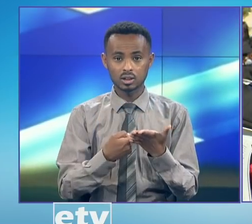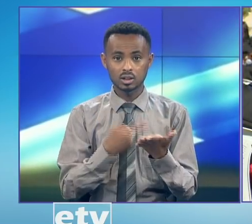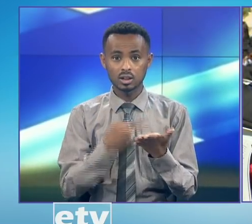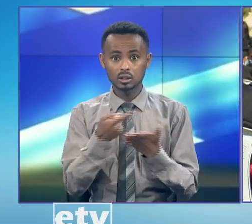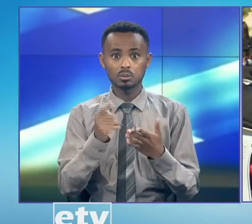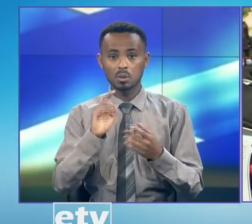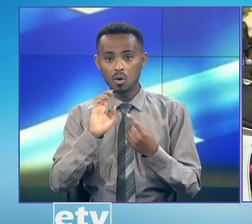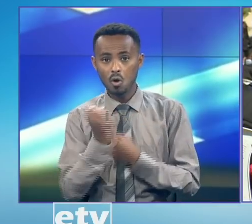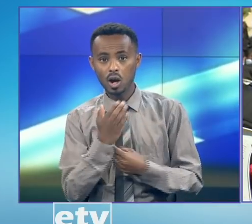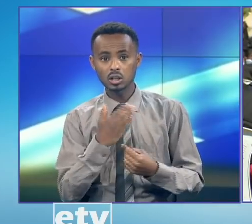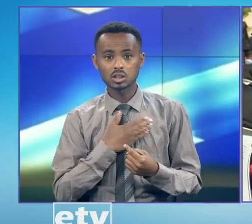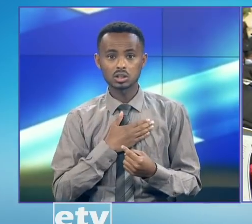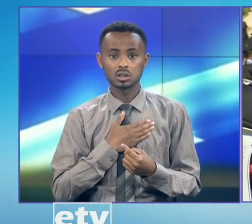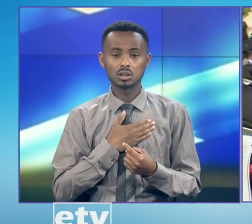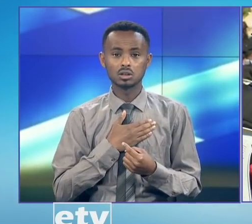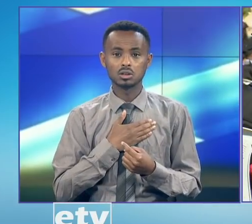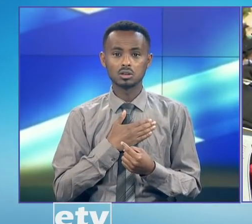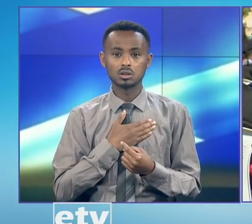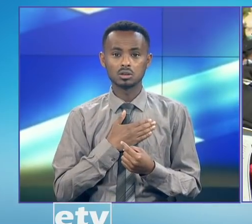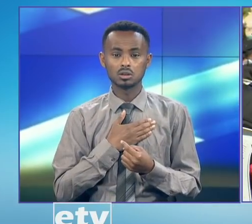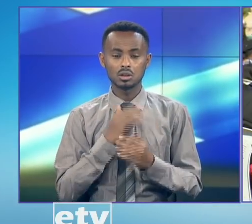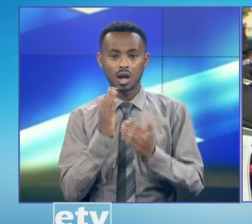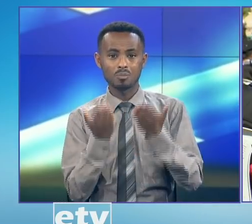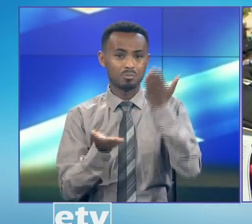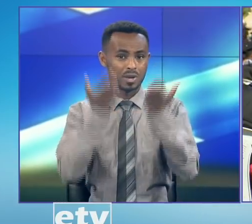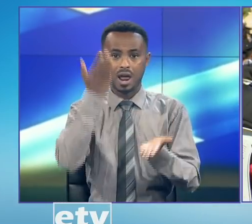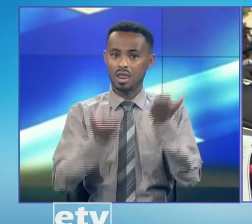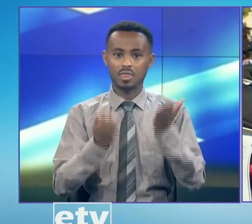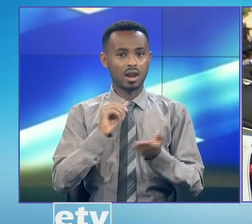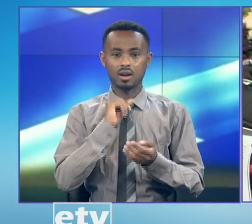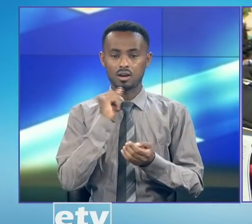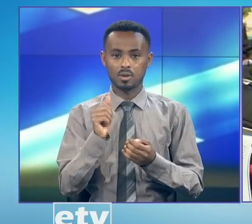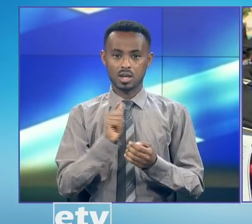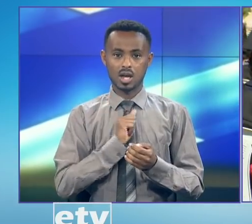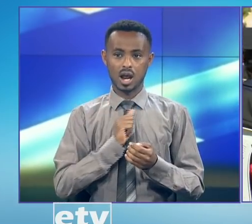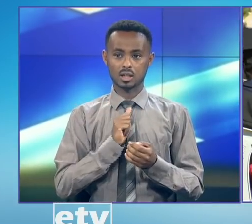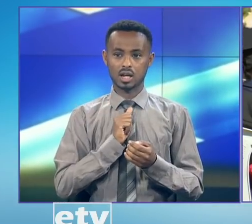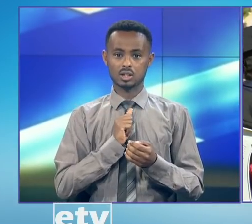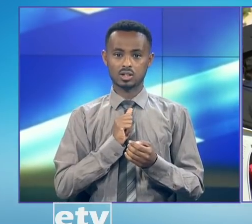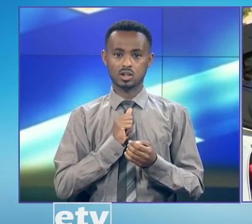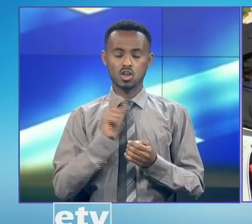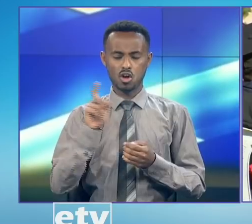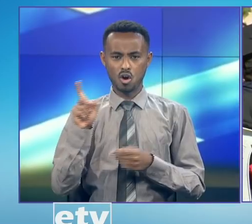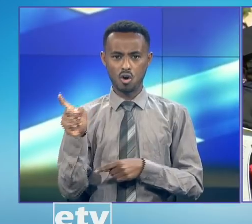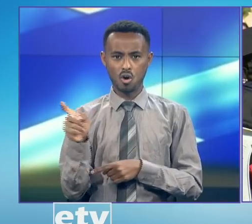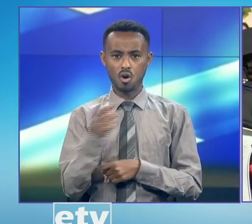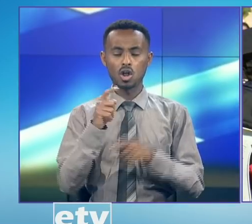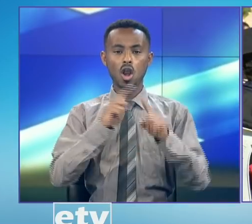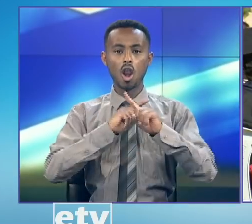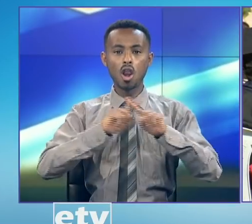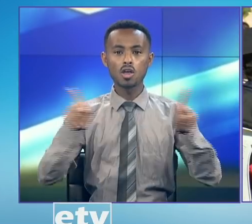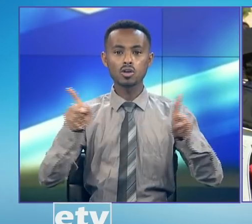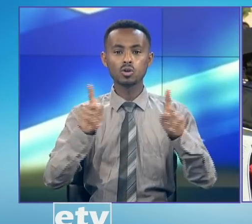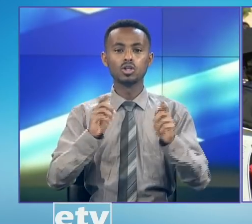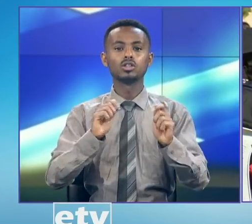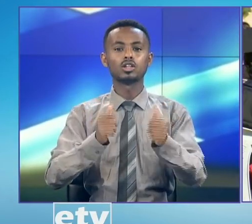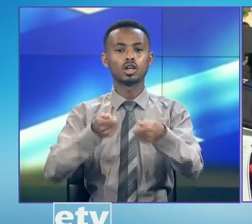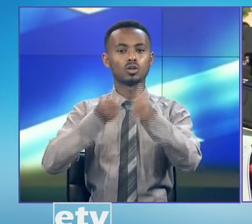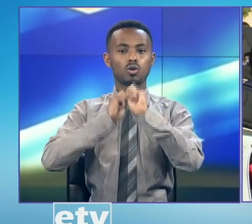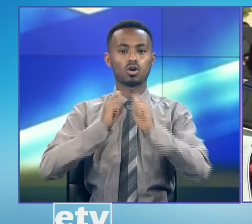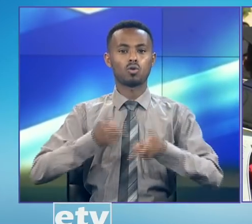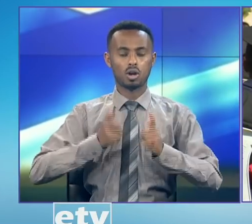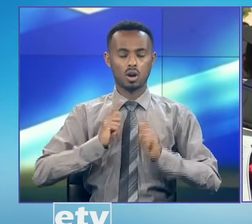እንደዚህ በመሆናችን ያበላለጠን አይደለም። የራሳችን የሆነ ልዩ ተሰጦ